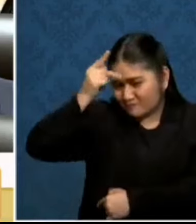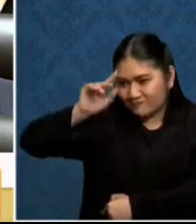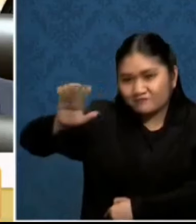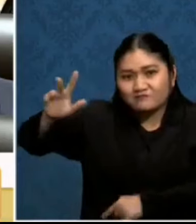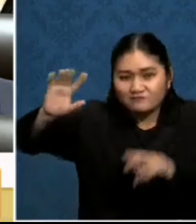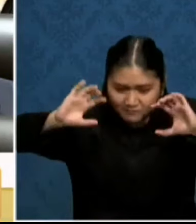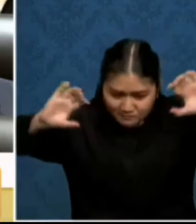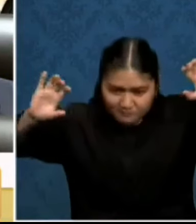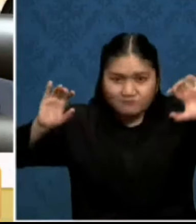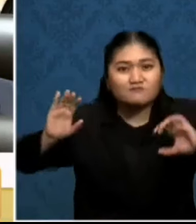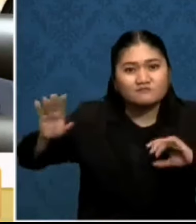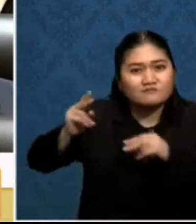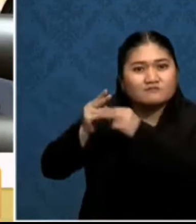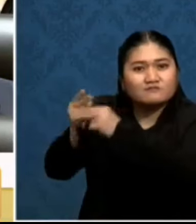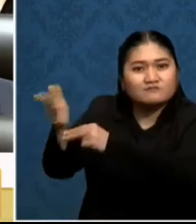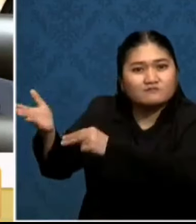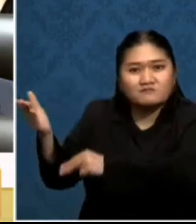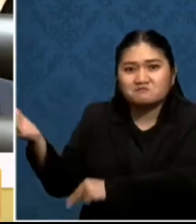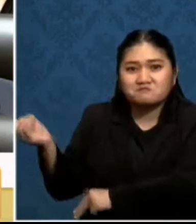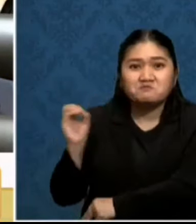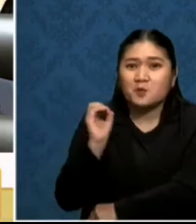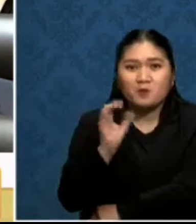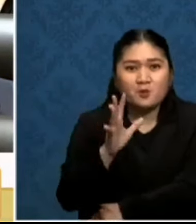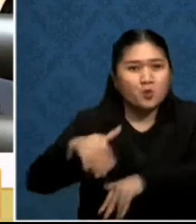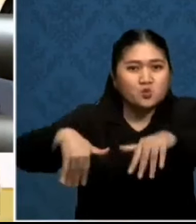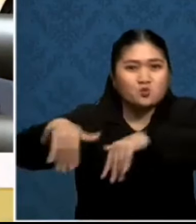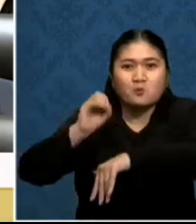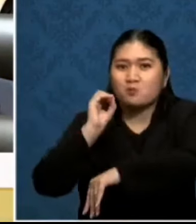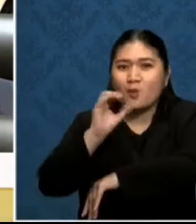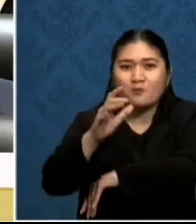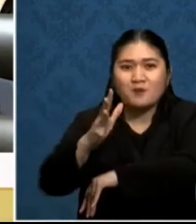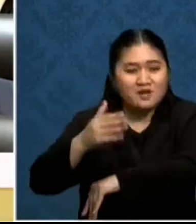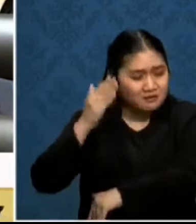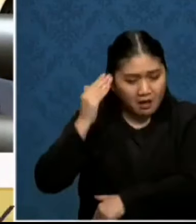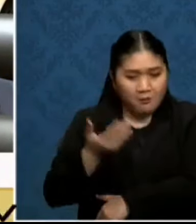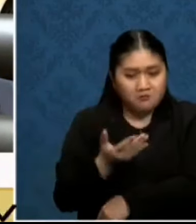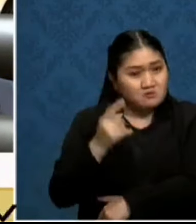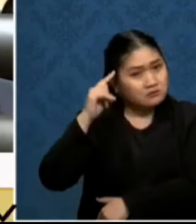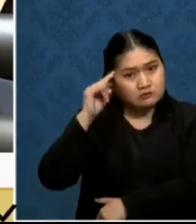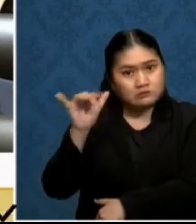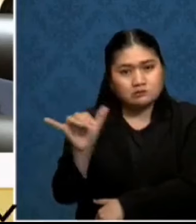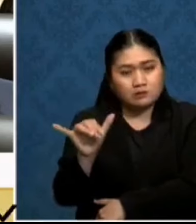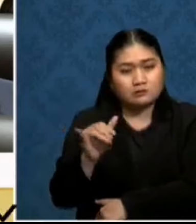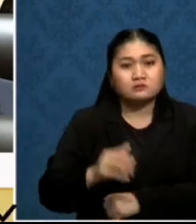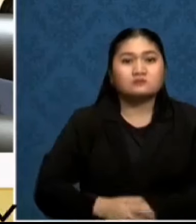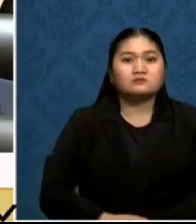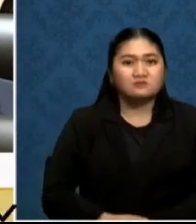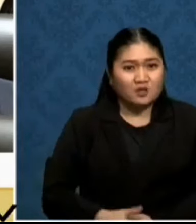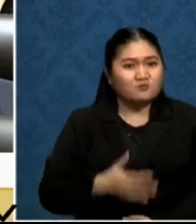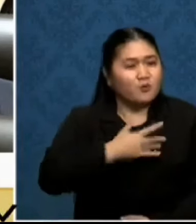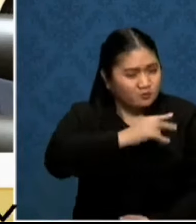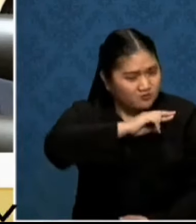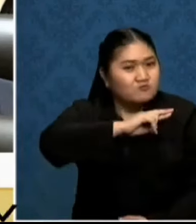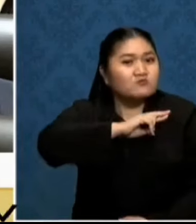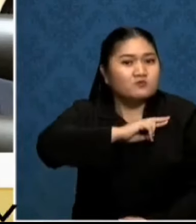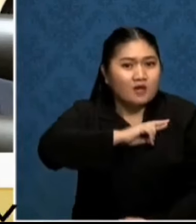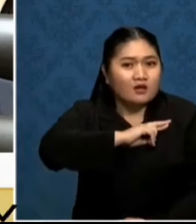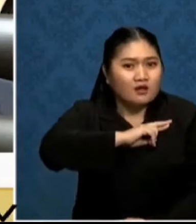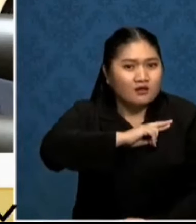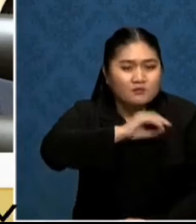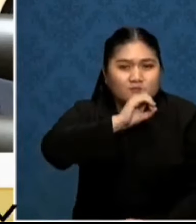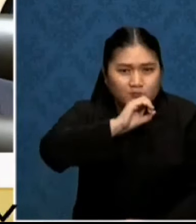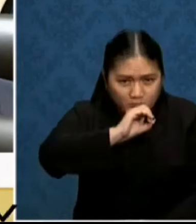ขึ้นมาเองและไม่ได้บอกฝ่ายประชาชนให้ได้รับทราบจนผมต้องมาทำหน้าที่